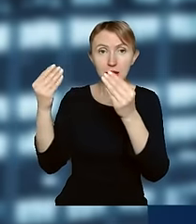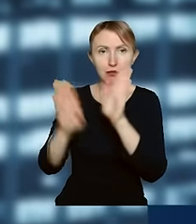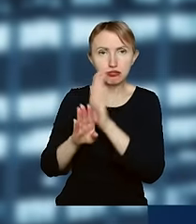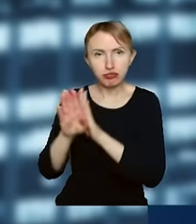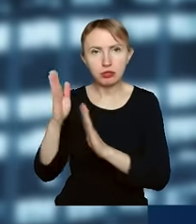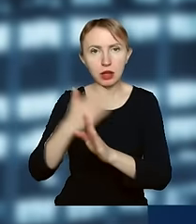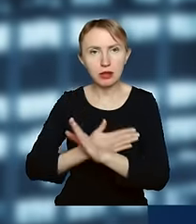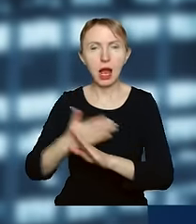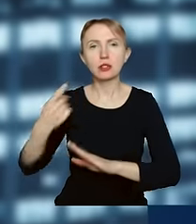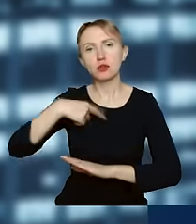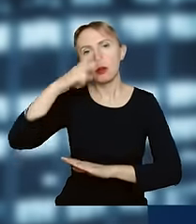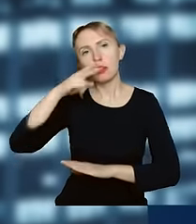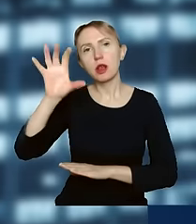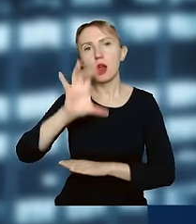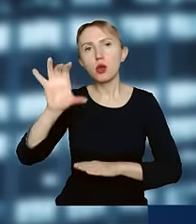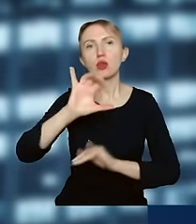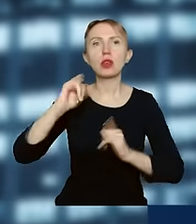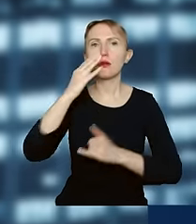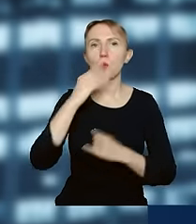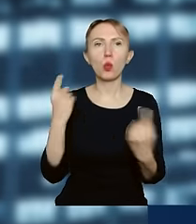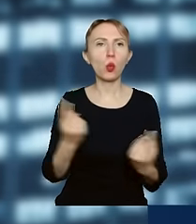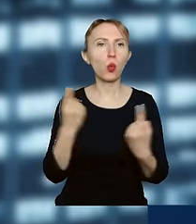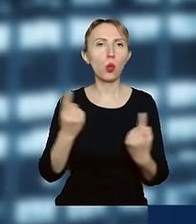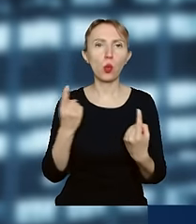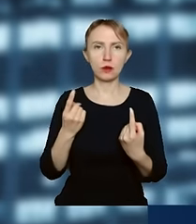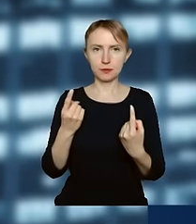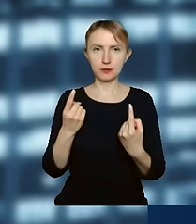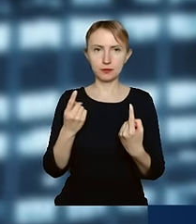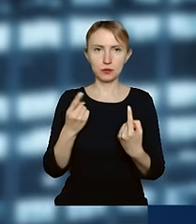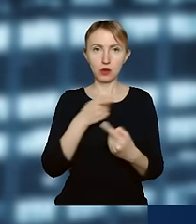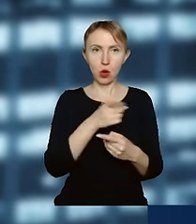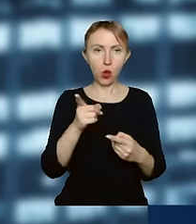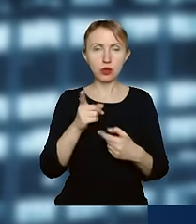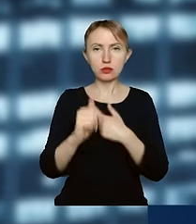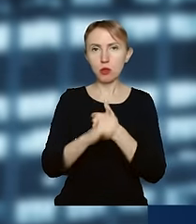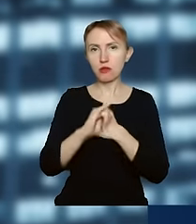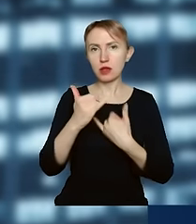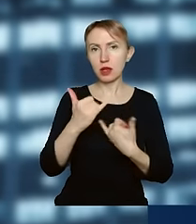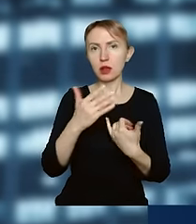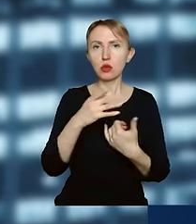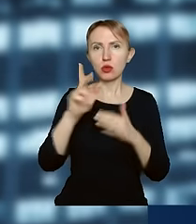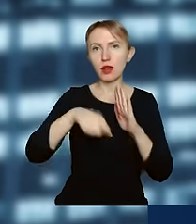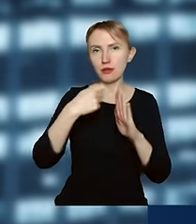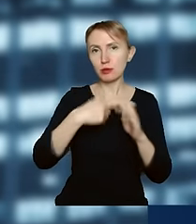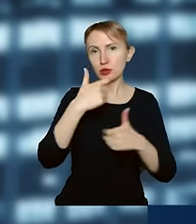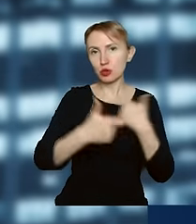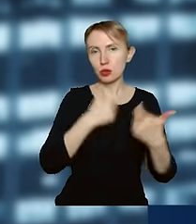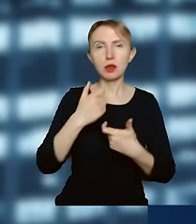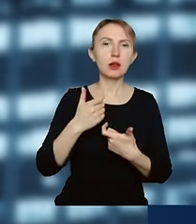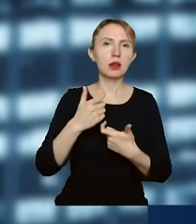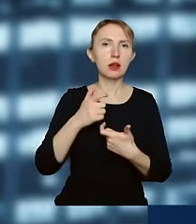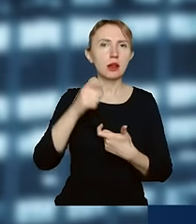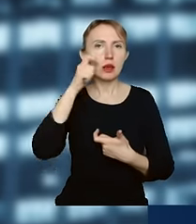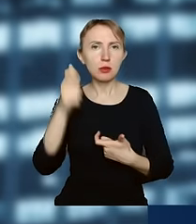takim, że my obserwujemy te akcje, jak oni doszli do tego. No są takie filmy właśnie, tak się je kręci, takie kryminały, thrillery i tak